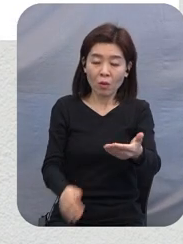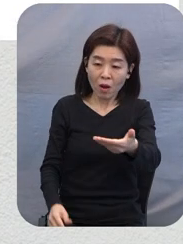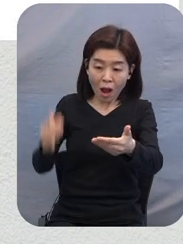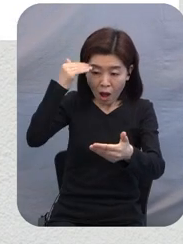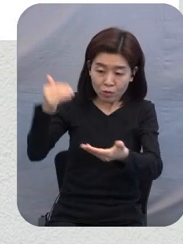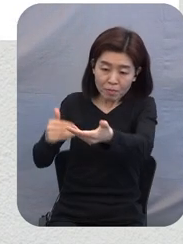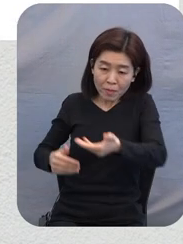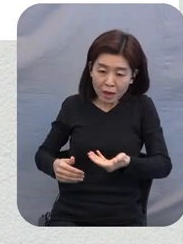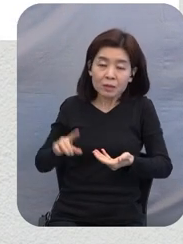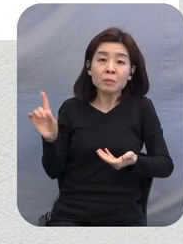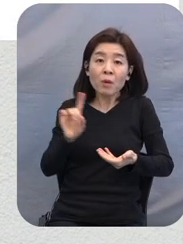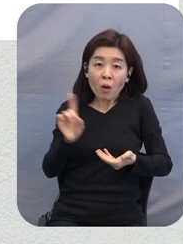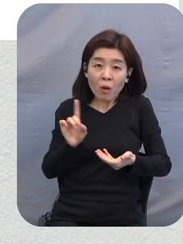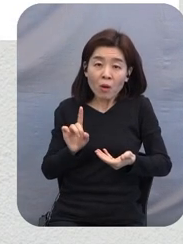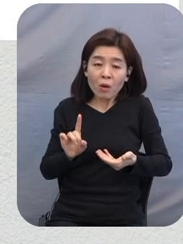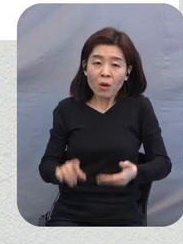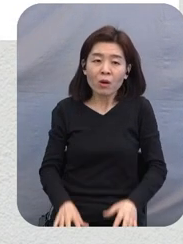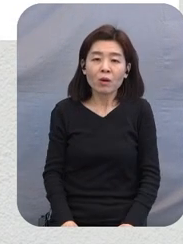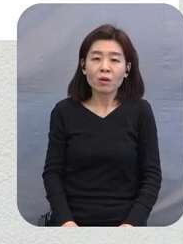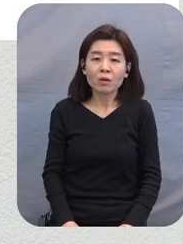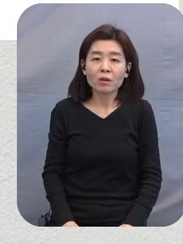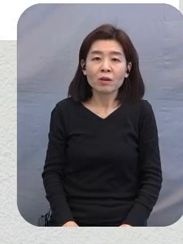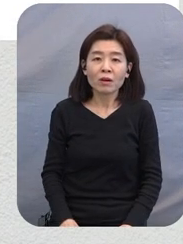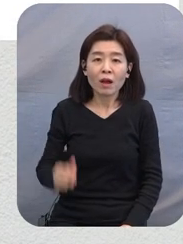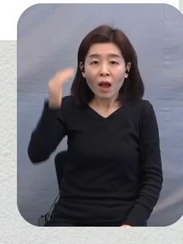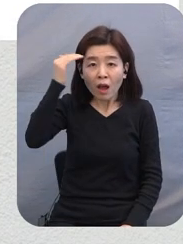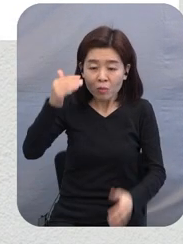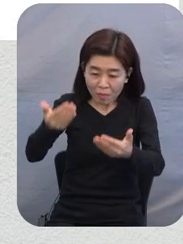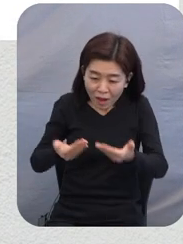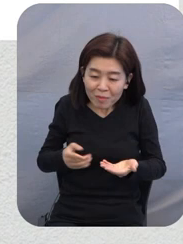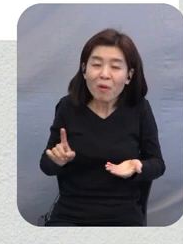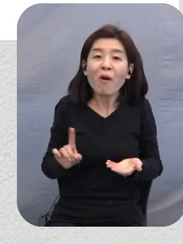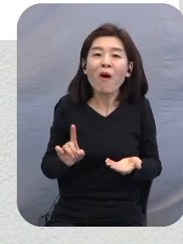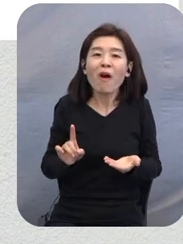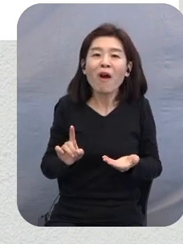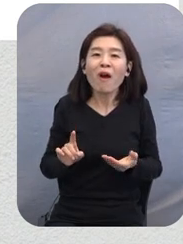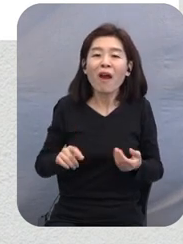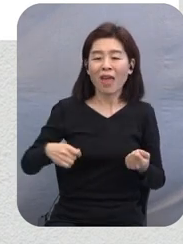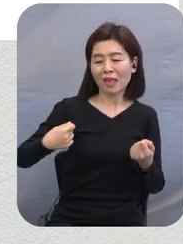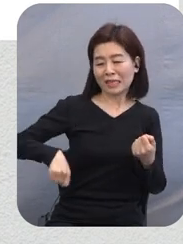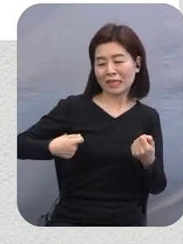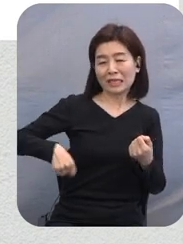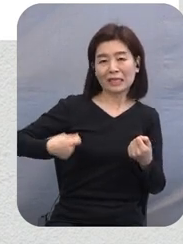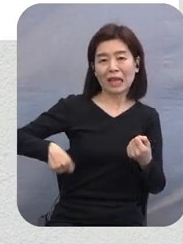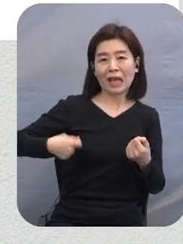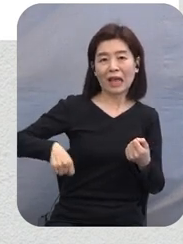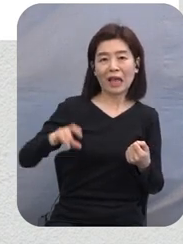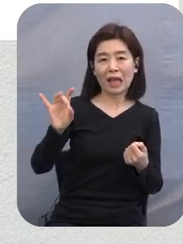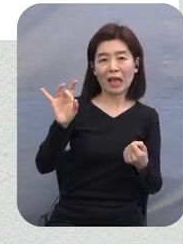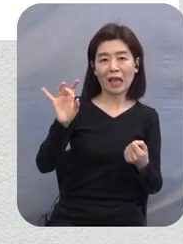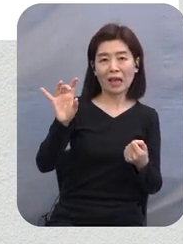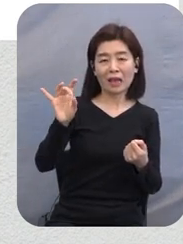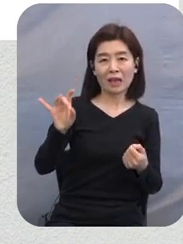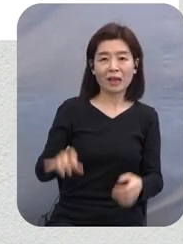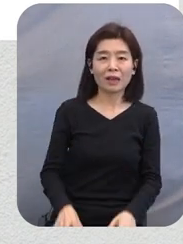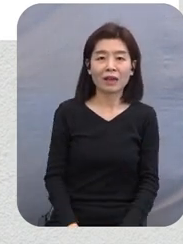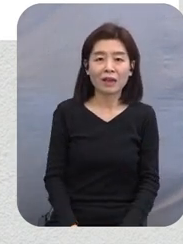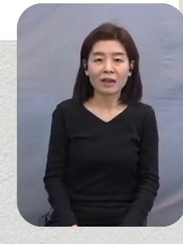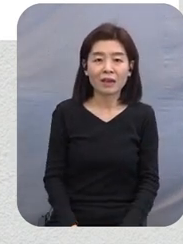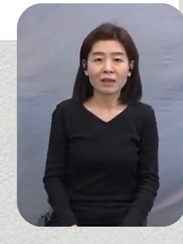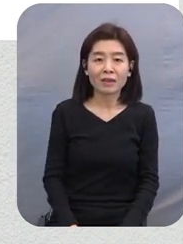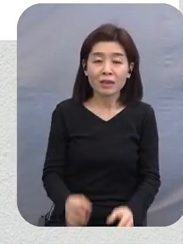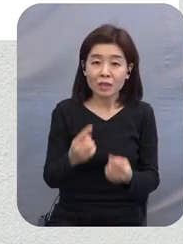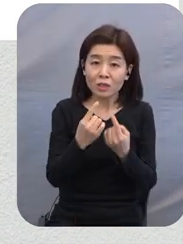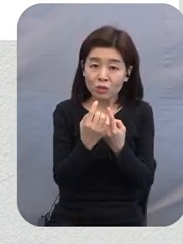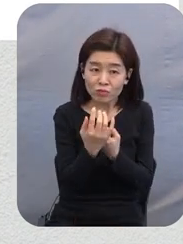했더니 여러분 다 아시죠? 뭘 받았습니까? 기타 하나 달랑 받았습니다. 근데 우리